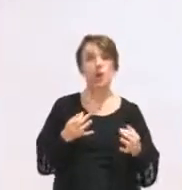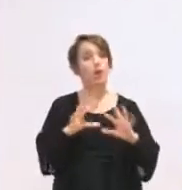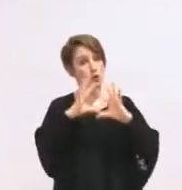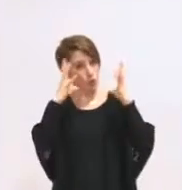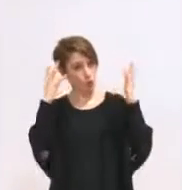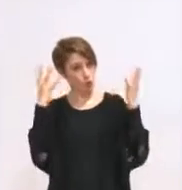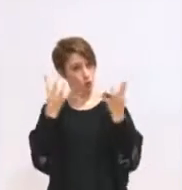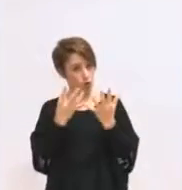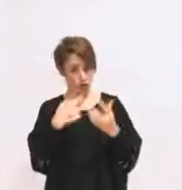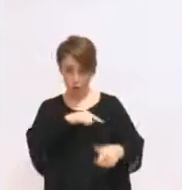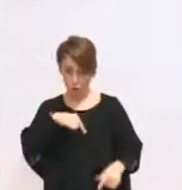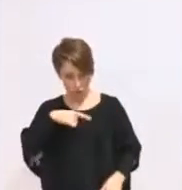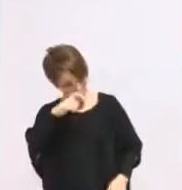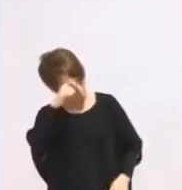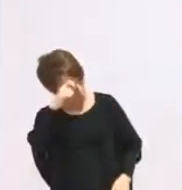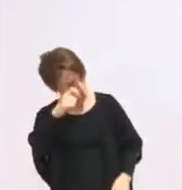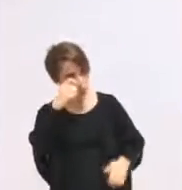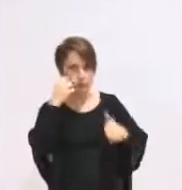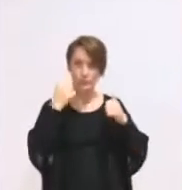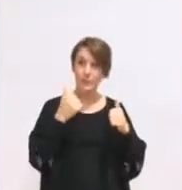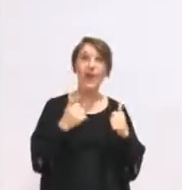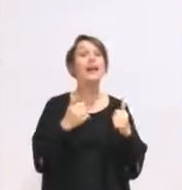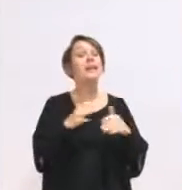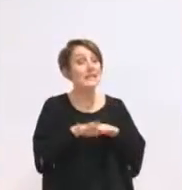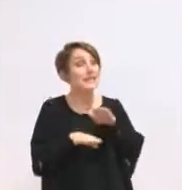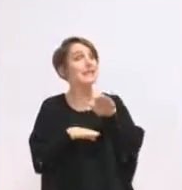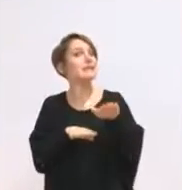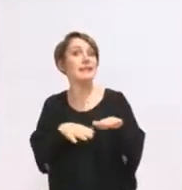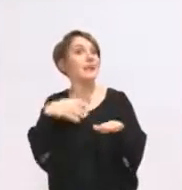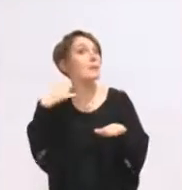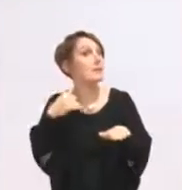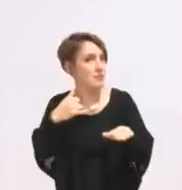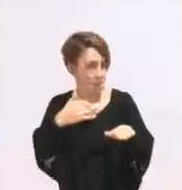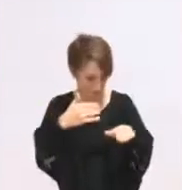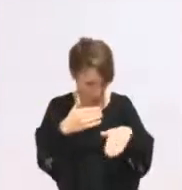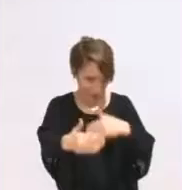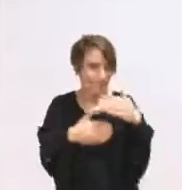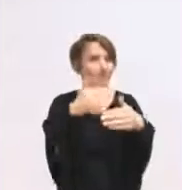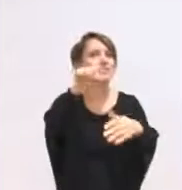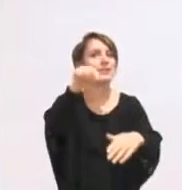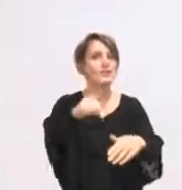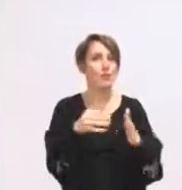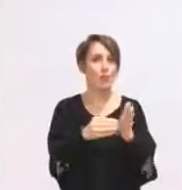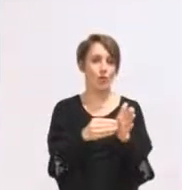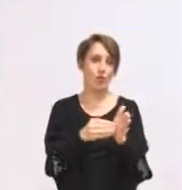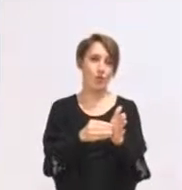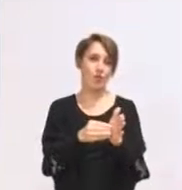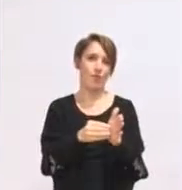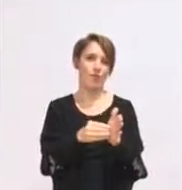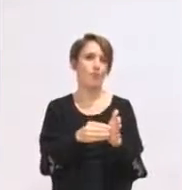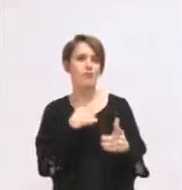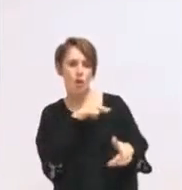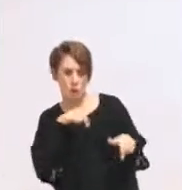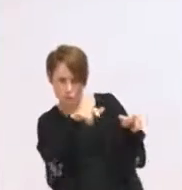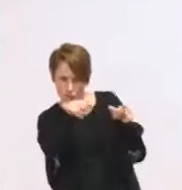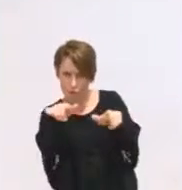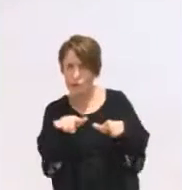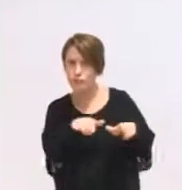ce travail. C'est un bilan d'étape. Nous serons là dorénavant pour les